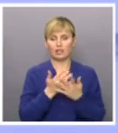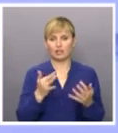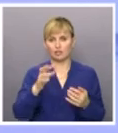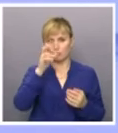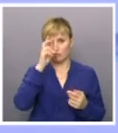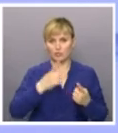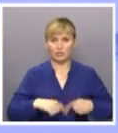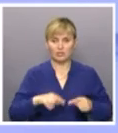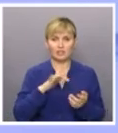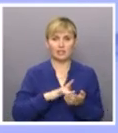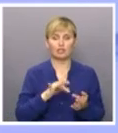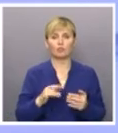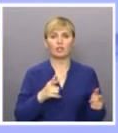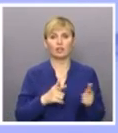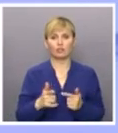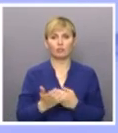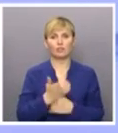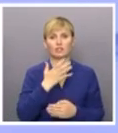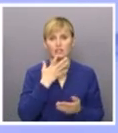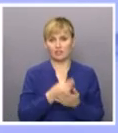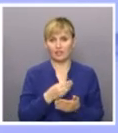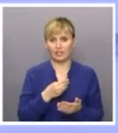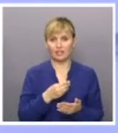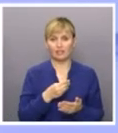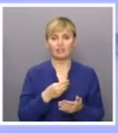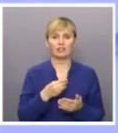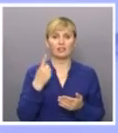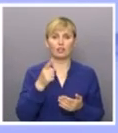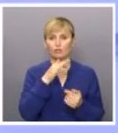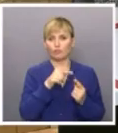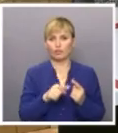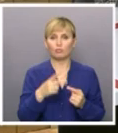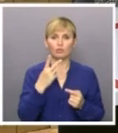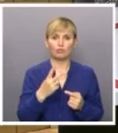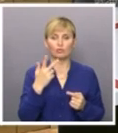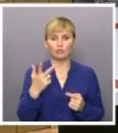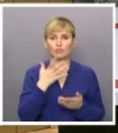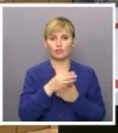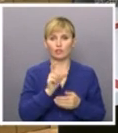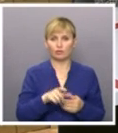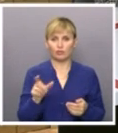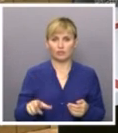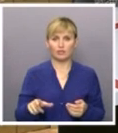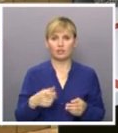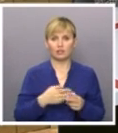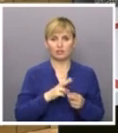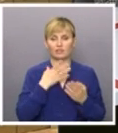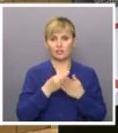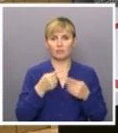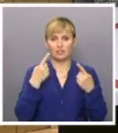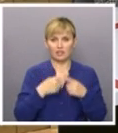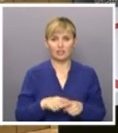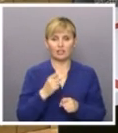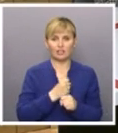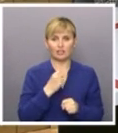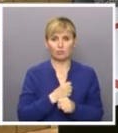госрыбцентром. Они готовы прислать своих мальков, прислать на один сезон, значит, 2-3 своих сотрудников научных, которые владеют всеми технологиями, которые